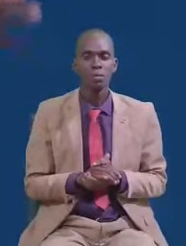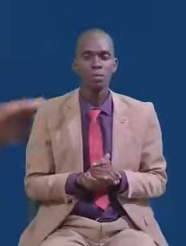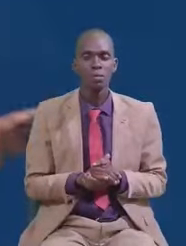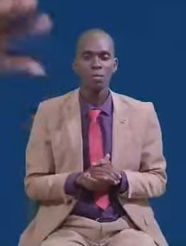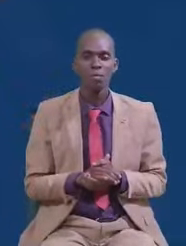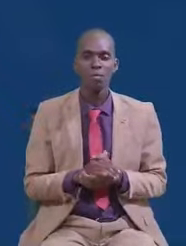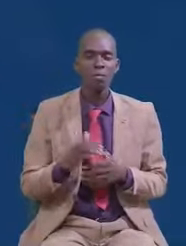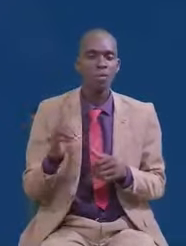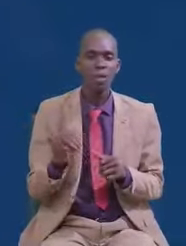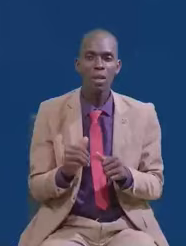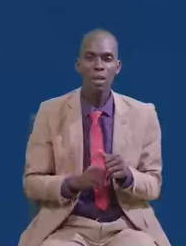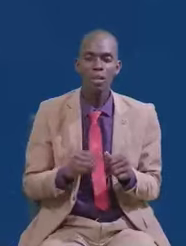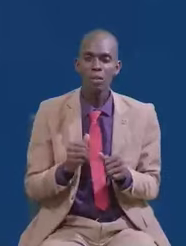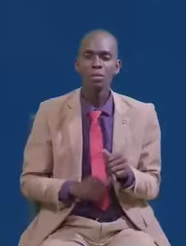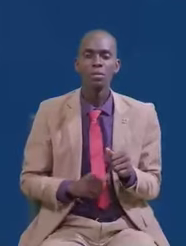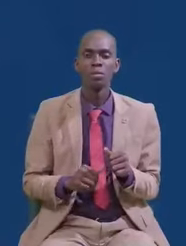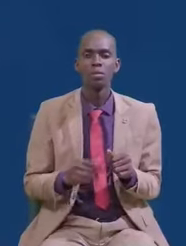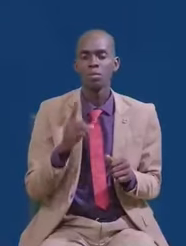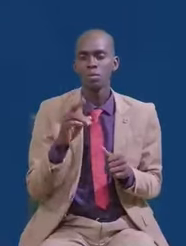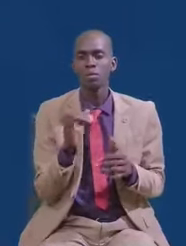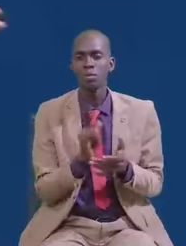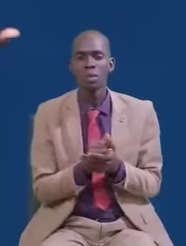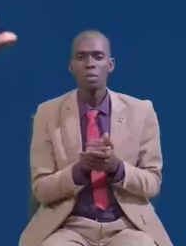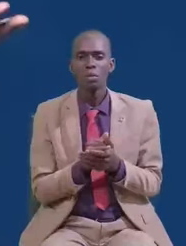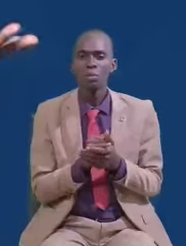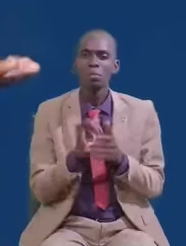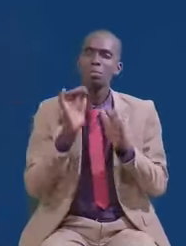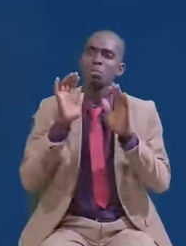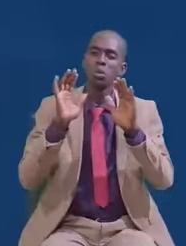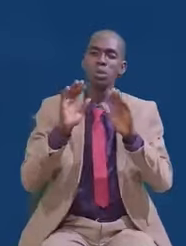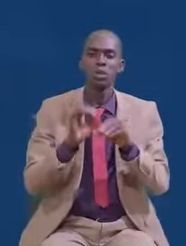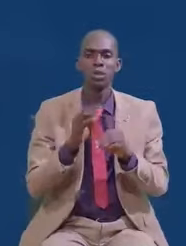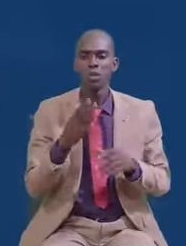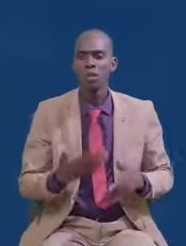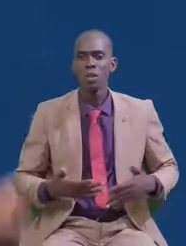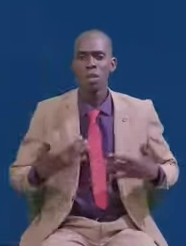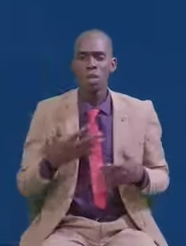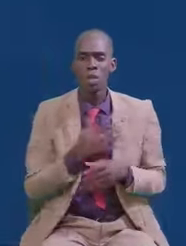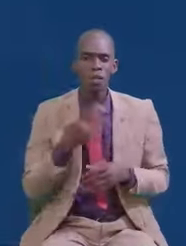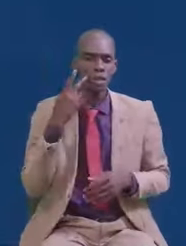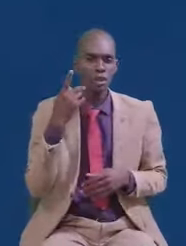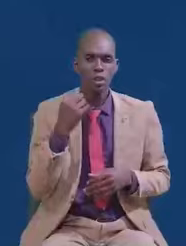le ciel maintenant voit les merveilles dans ta vie. Voit la beauté dans ta vie.